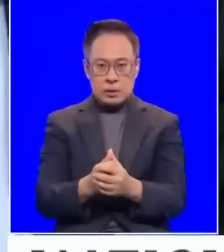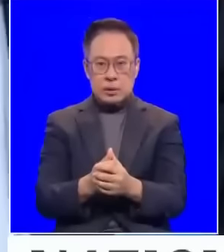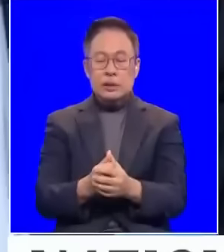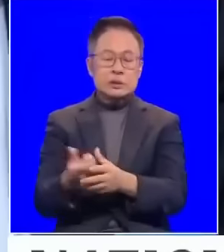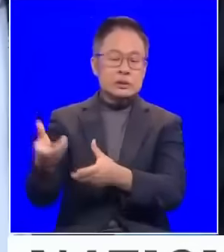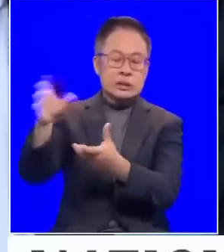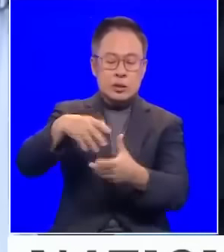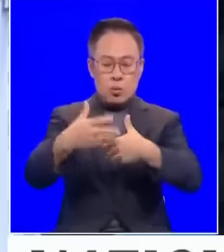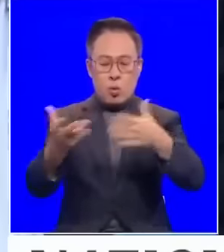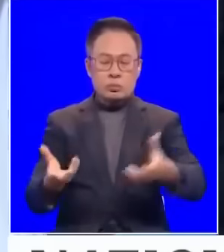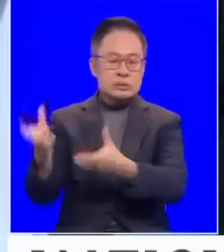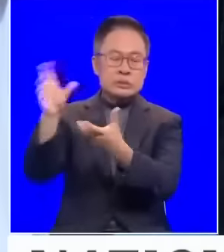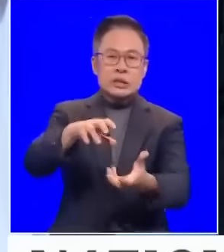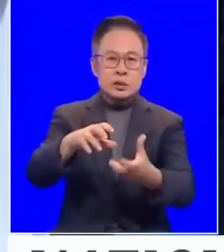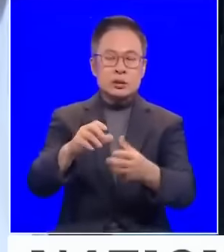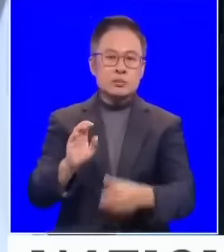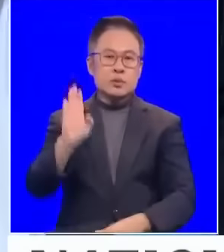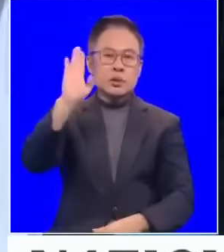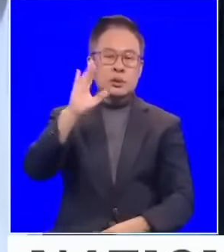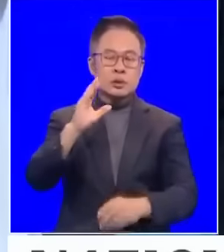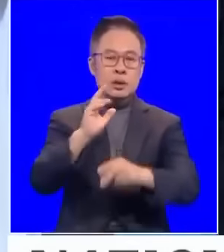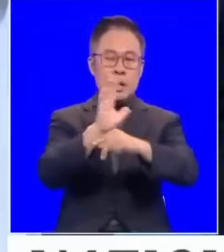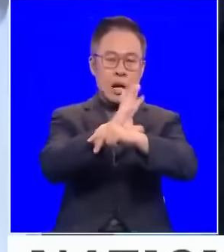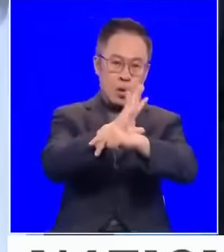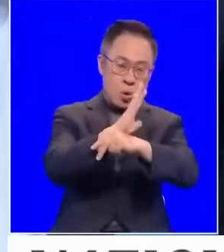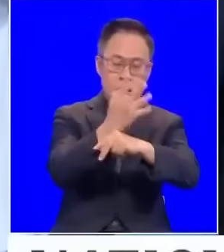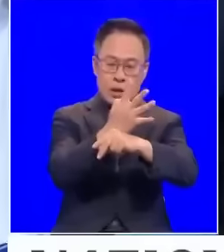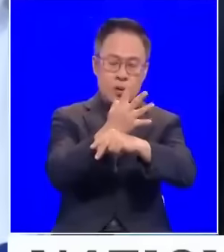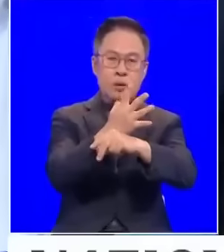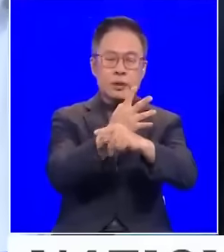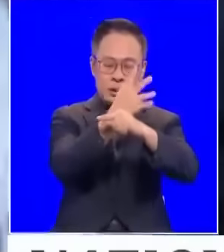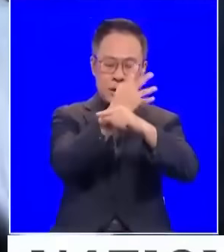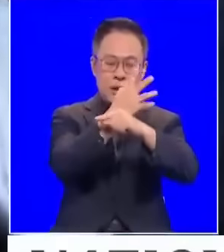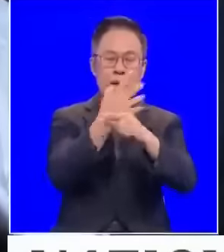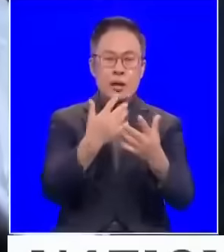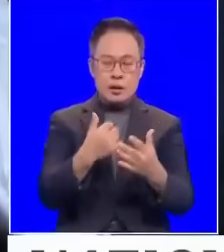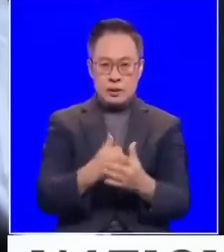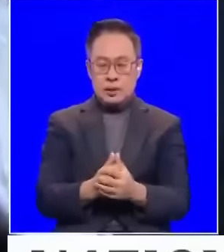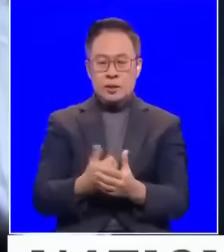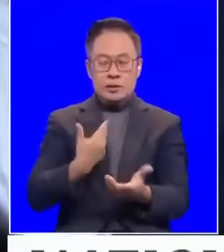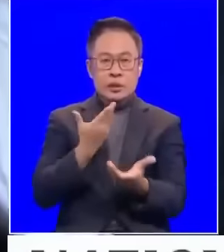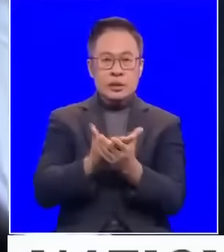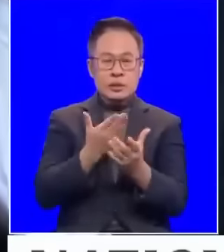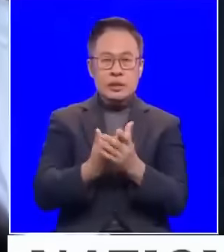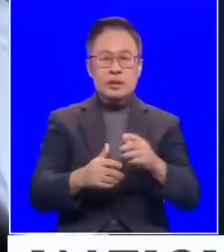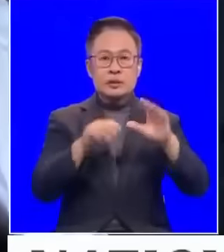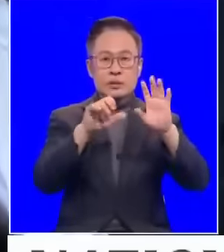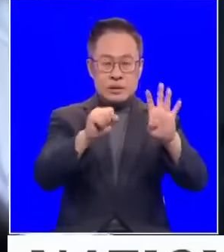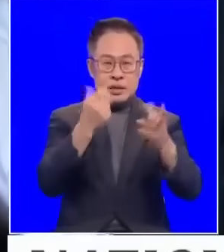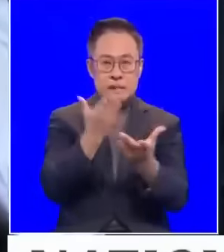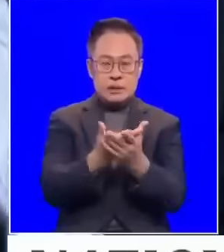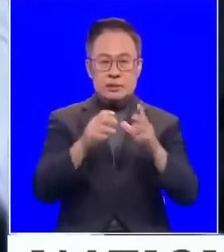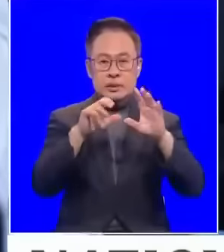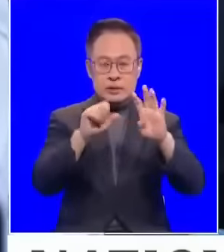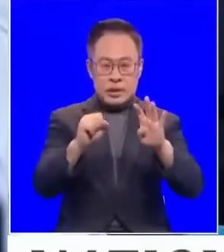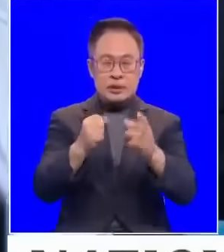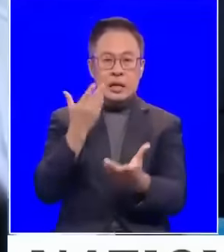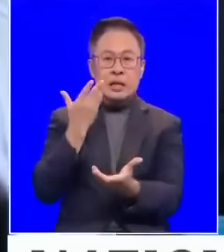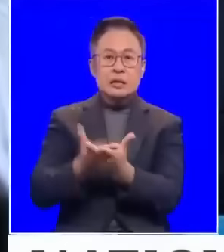อนแล้วหลังจากนั้นคุณพัชแกก็เลยเอาเงินที่มีอยู่ในกองทุนซึ่งเป็นเงินของกองทุนเนี่ย 400,000 ซื้อ สินค้าเหล่านั้นช่วยผู้เสียหายไ